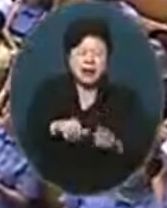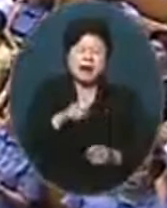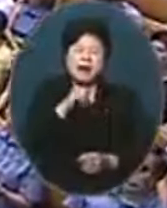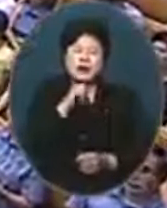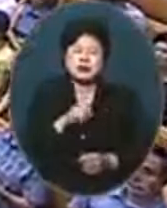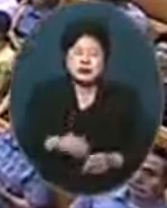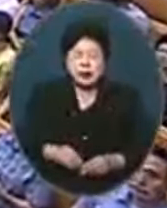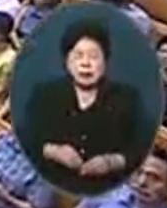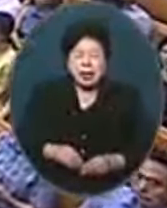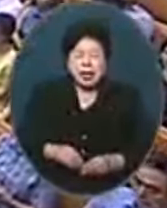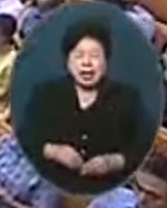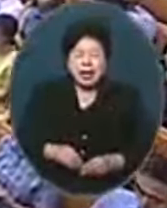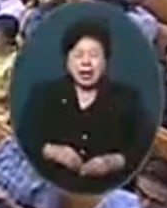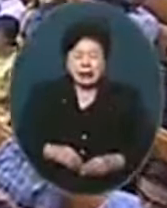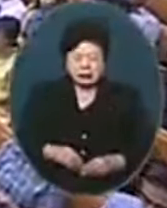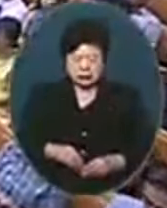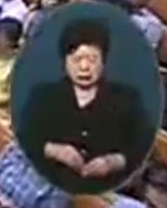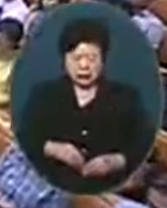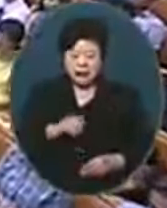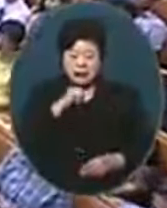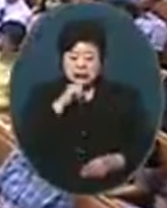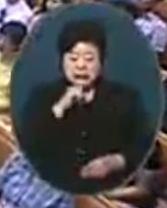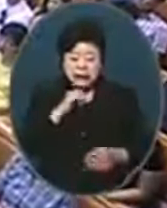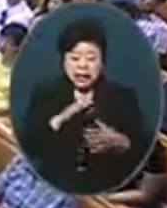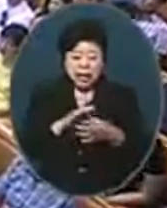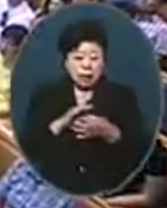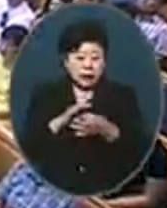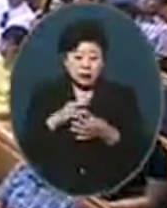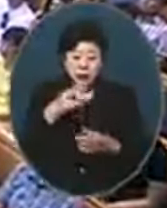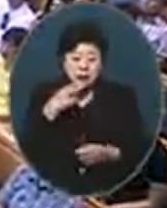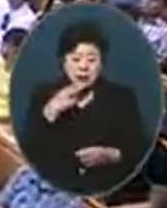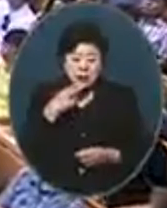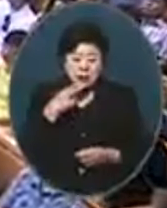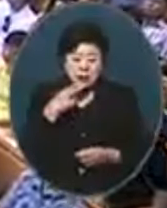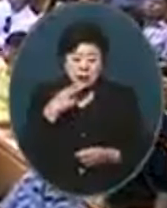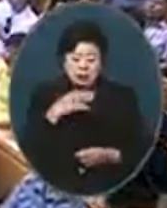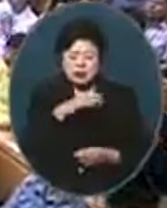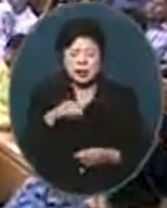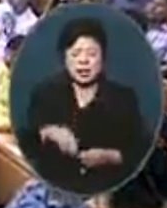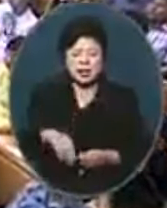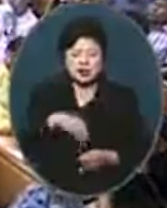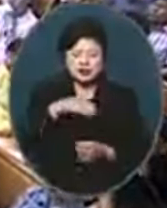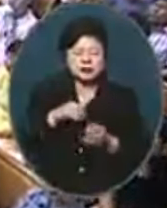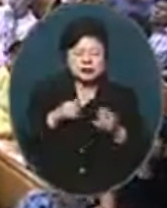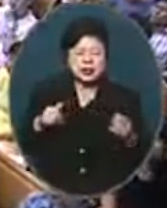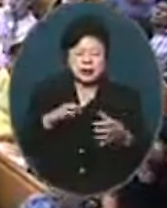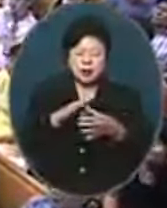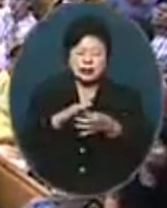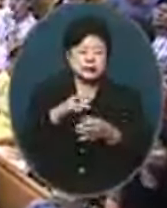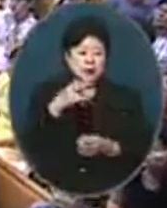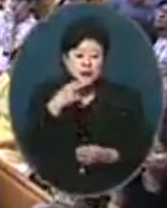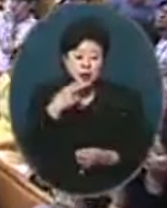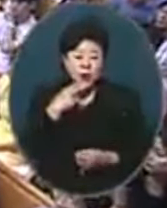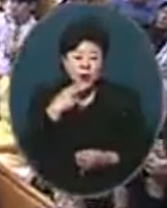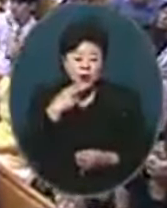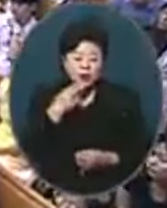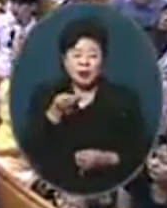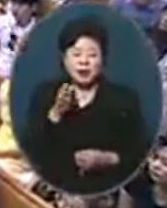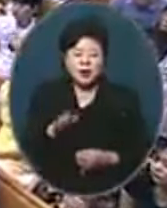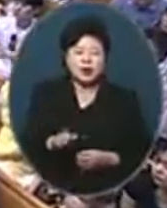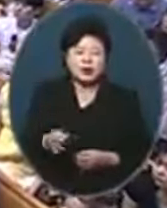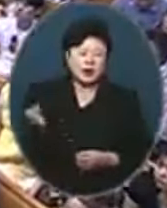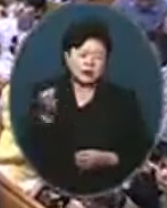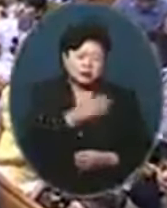무관심했습니다. 만약 우리가 주변의 어려운 이웃들에 대해 무관심하게 되면